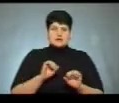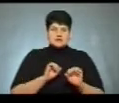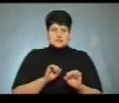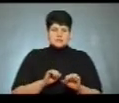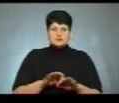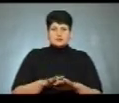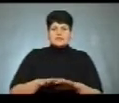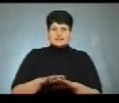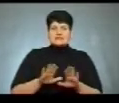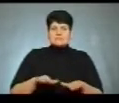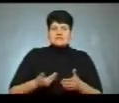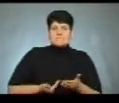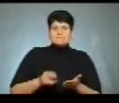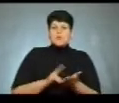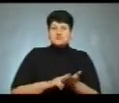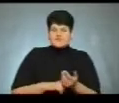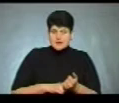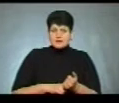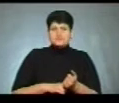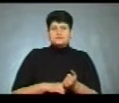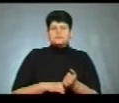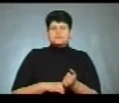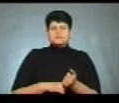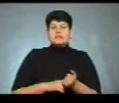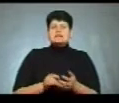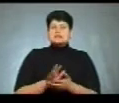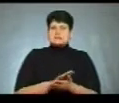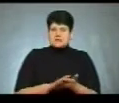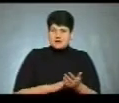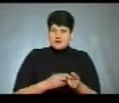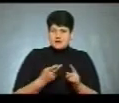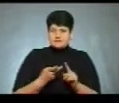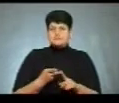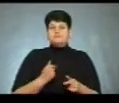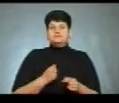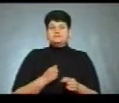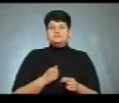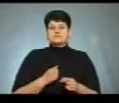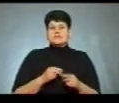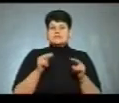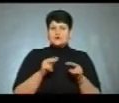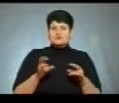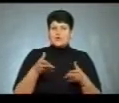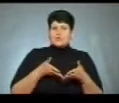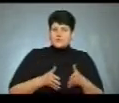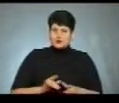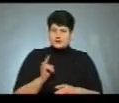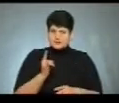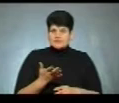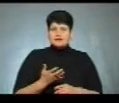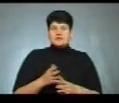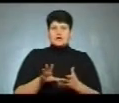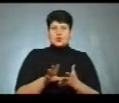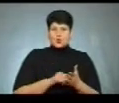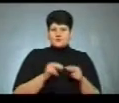місцем проживання і з відповідною заявою, також це свідоцтво про народження дитини, копія свідоцтва